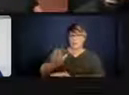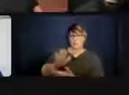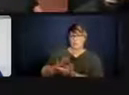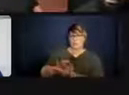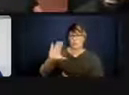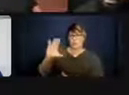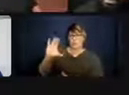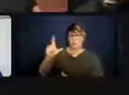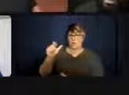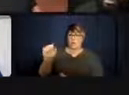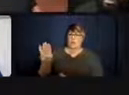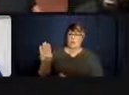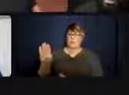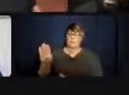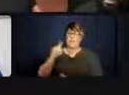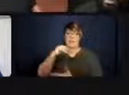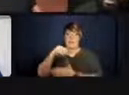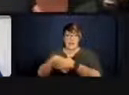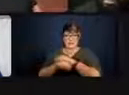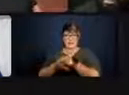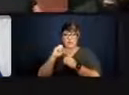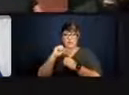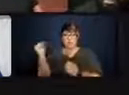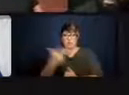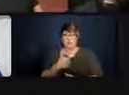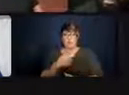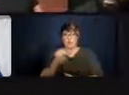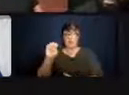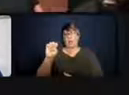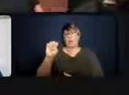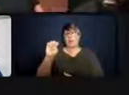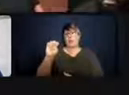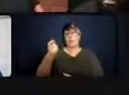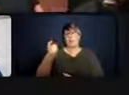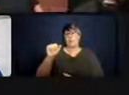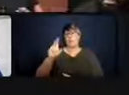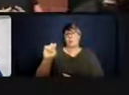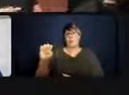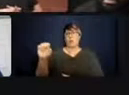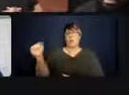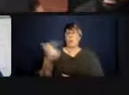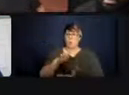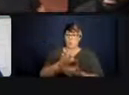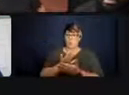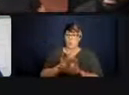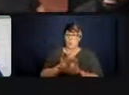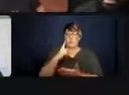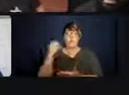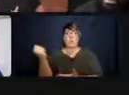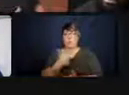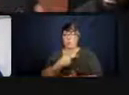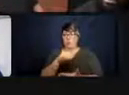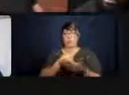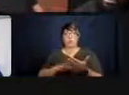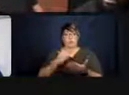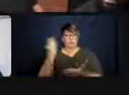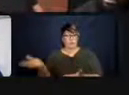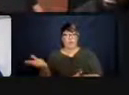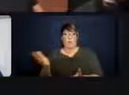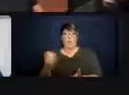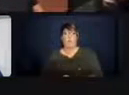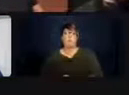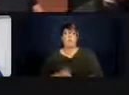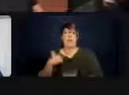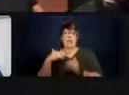في Explore طبعا نركز على هذه المسائل. وهذا يعني بأن كل طفل له الحق